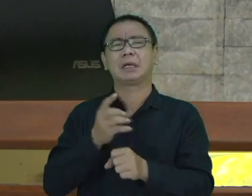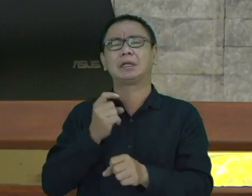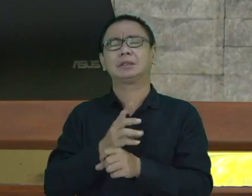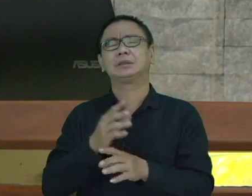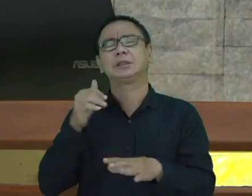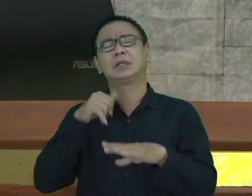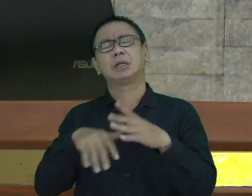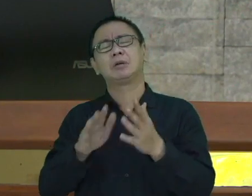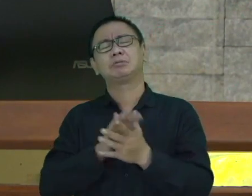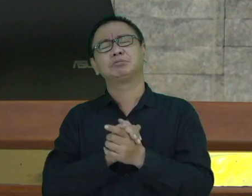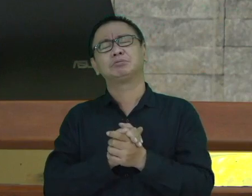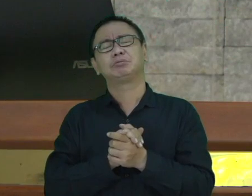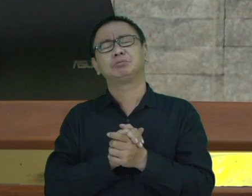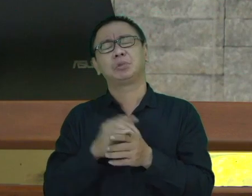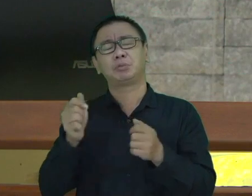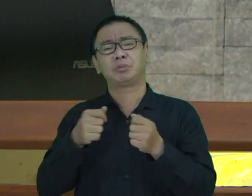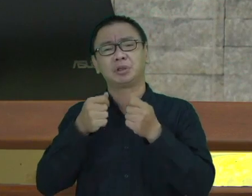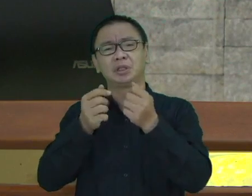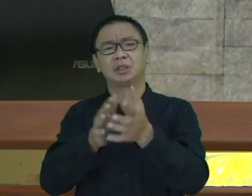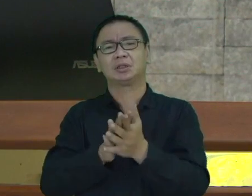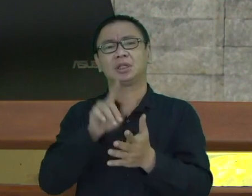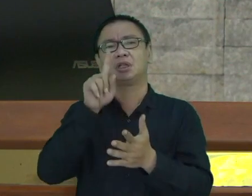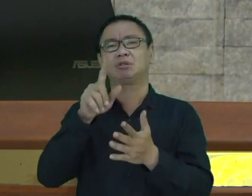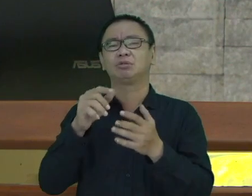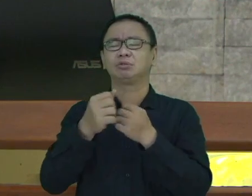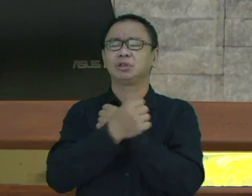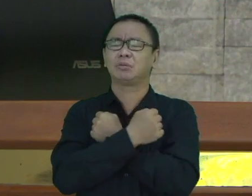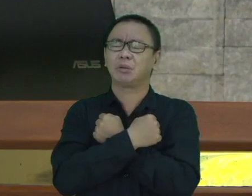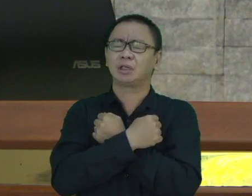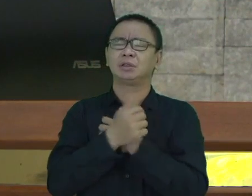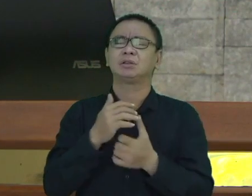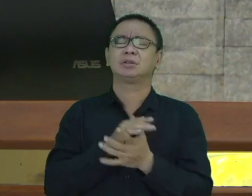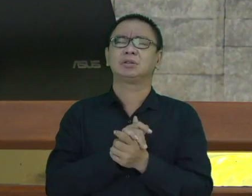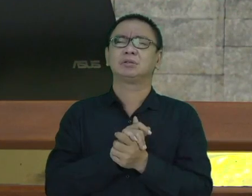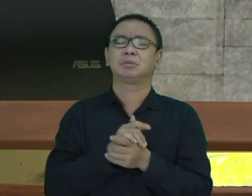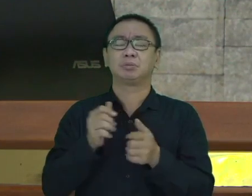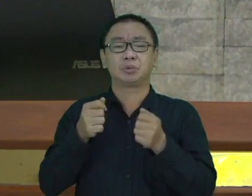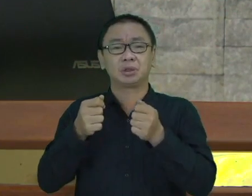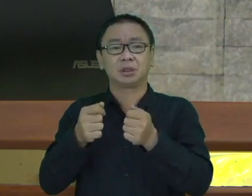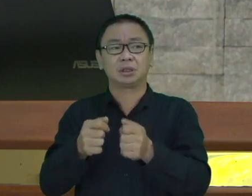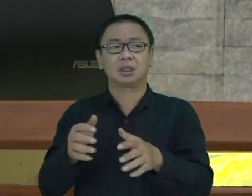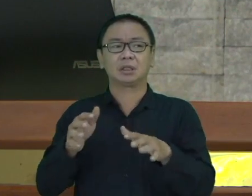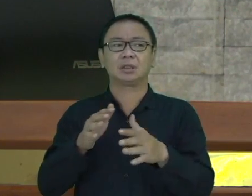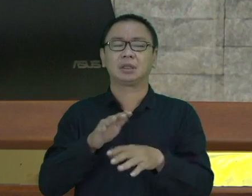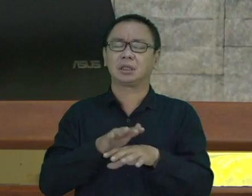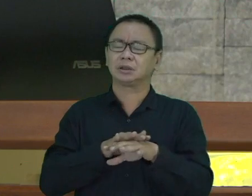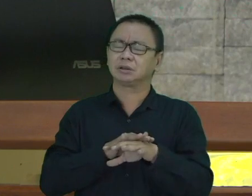dalam memberikan satu kenyamanan, memberikan rasa damai bagi sesama